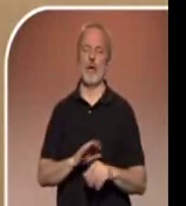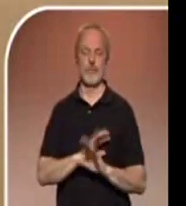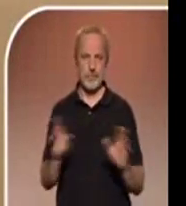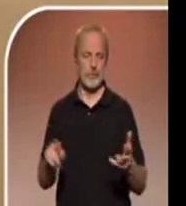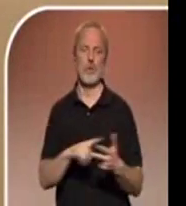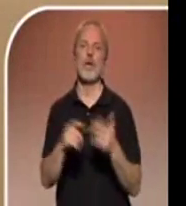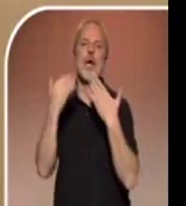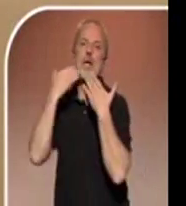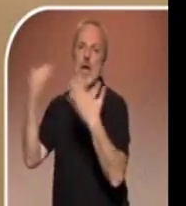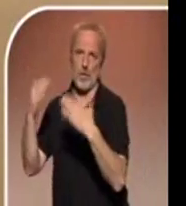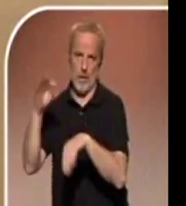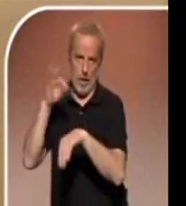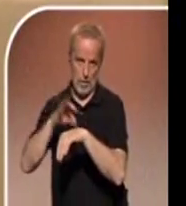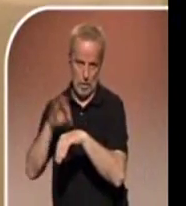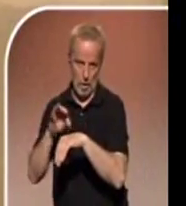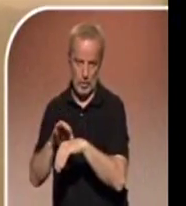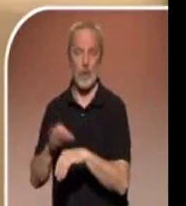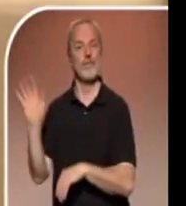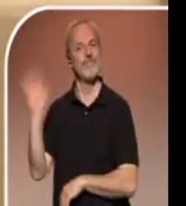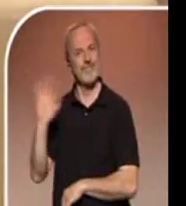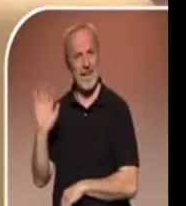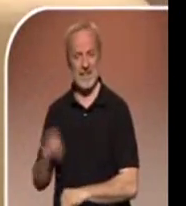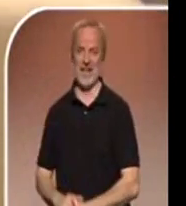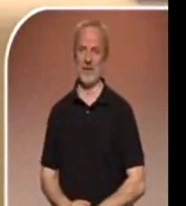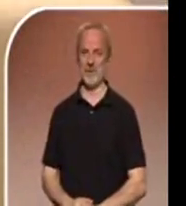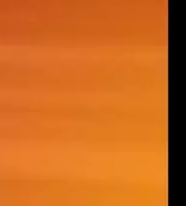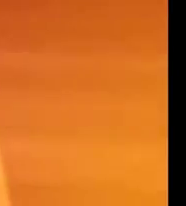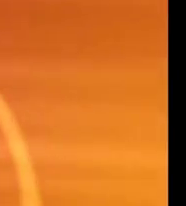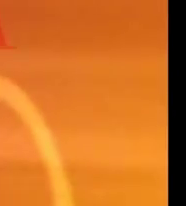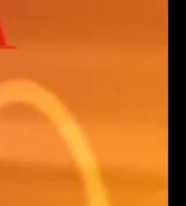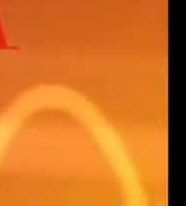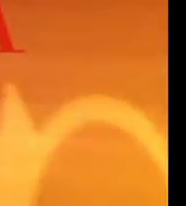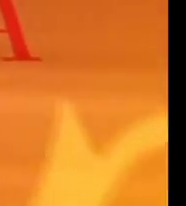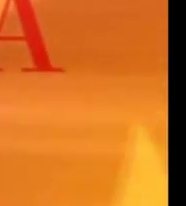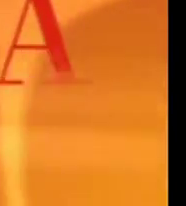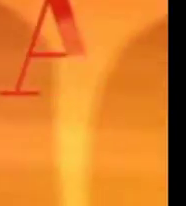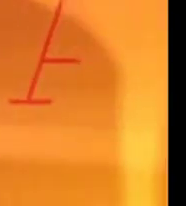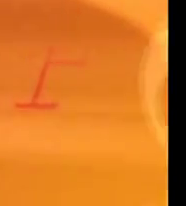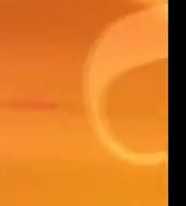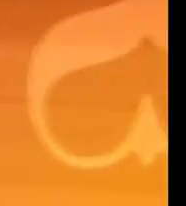Pane docente, moc krát děkujeme. Mějte se krásně. Já také moc krát děkuji za pozvání. Naschledanou. Naschledanou.